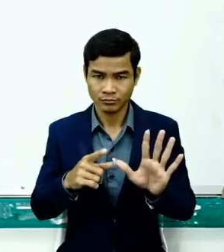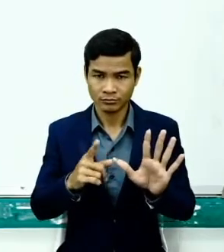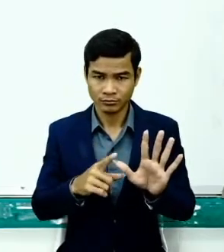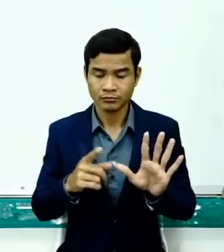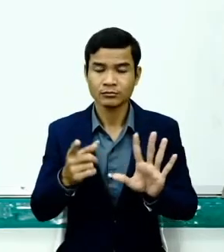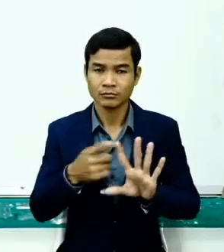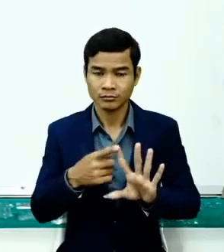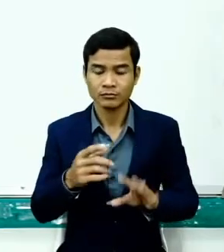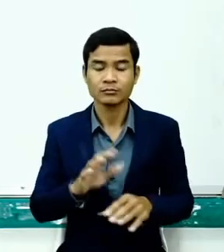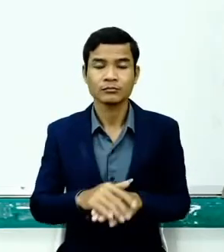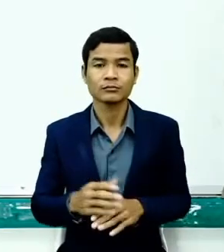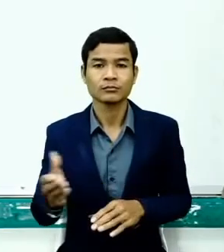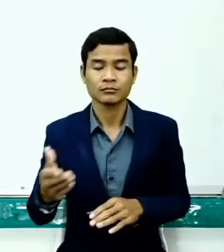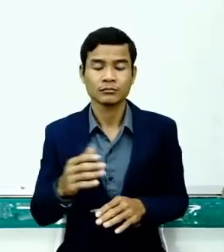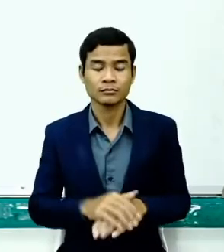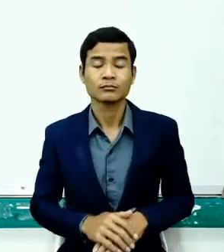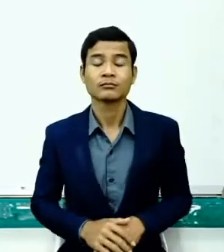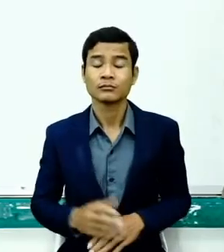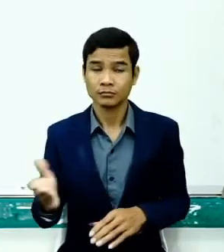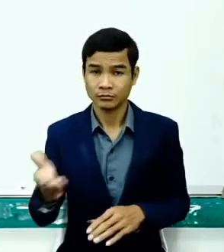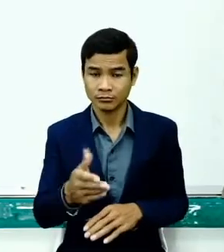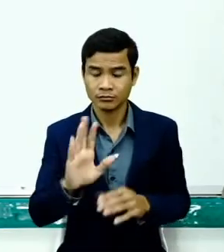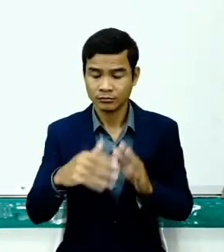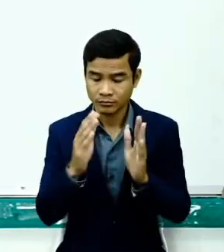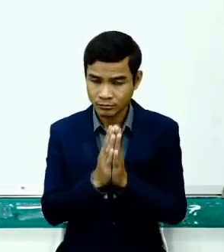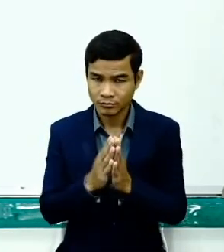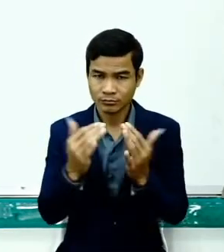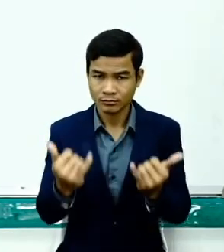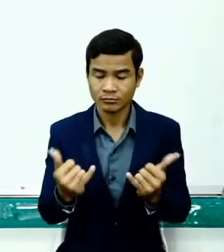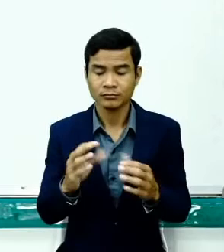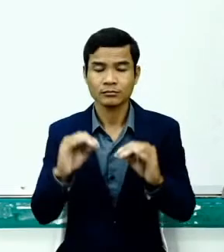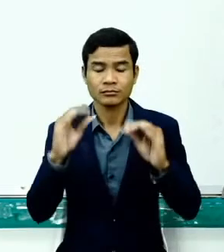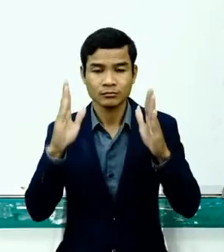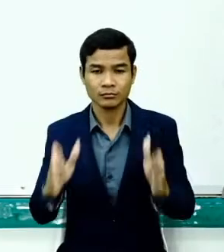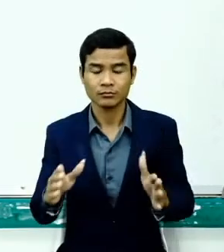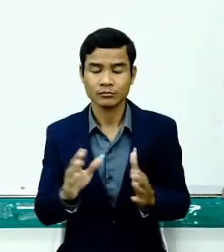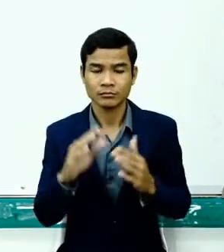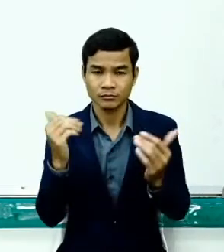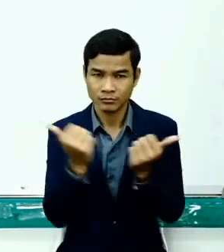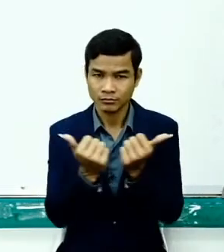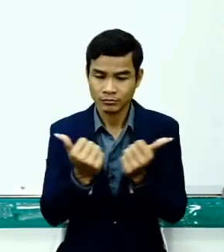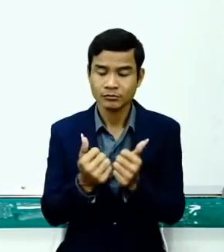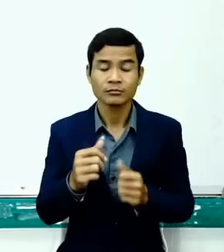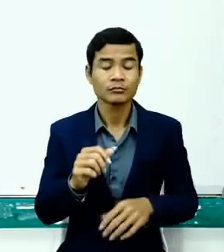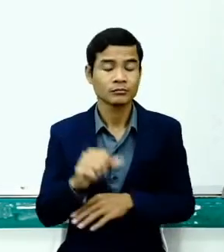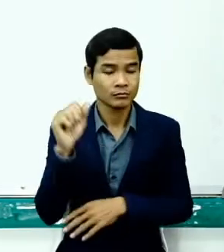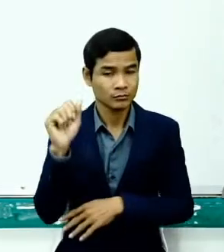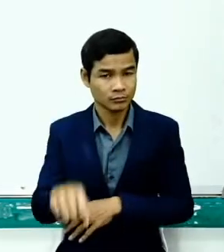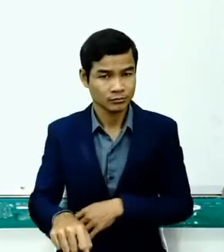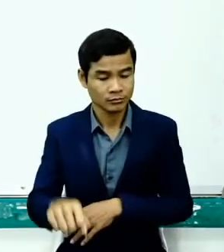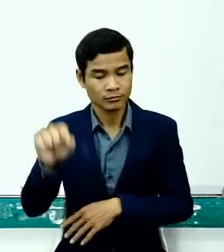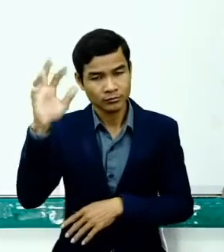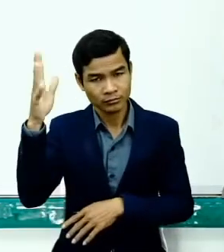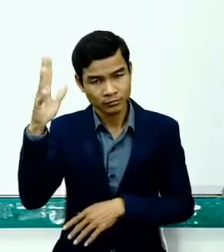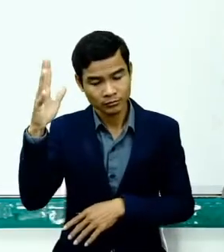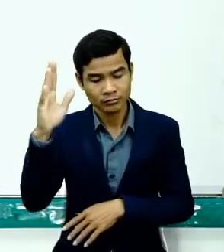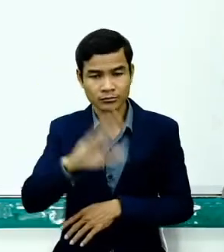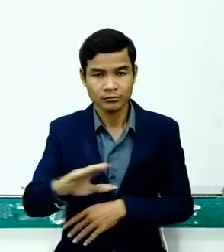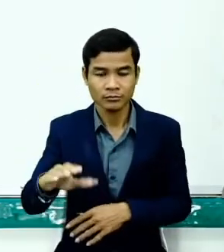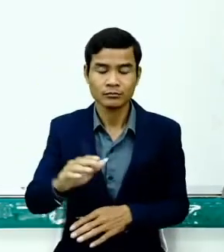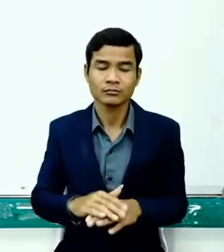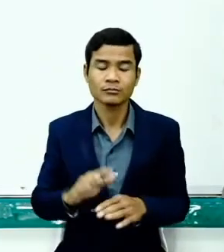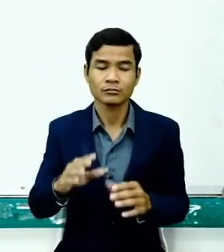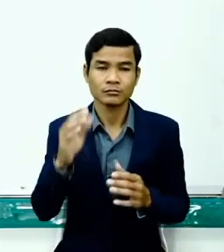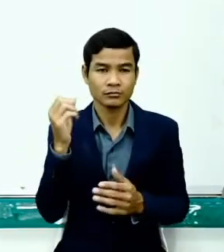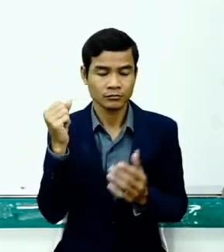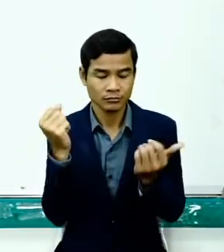ដោយខ្លួនឯងចាអរគុណកូនកូនឥឡូវអ្នកគ្រូនឹងនាំកូនកូនទៅលេងល្បែងមួយទៀតគឺល្បែងបាទចាស់ឬទេចា